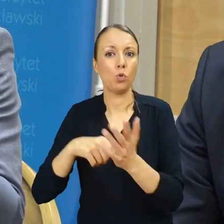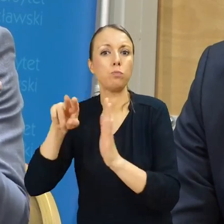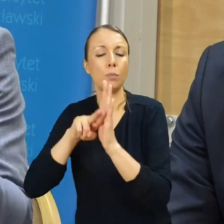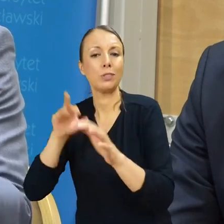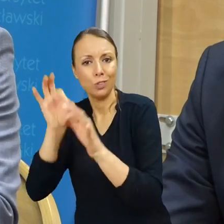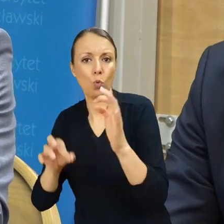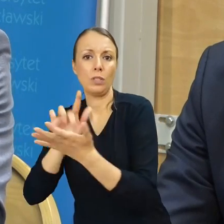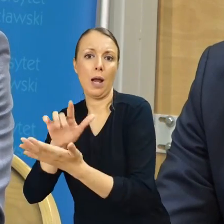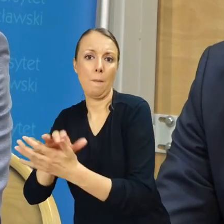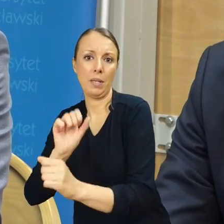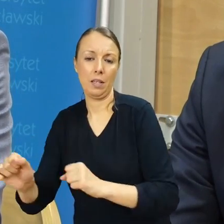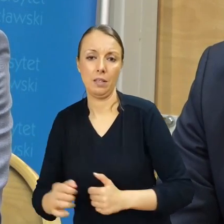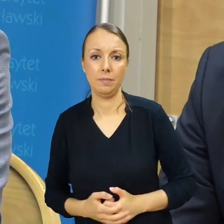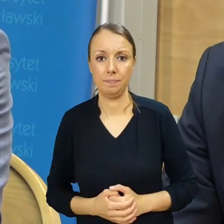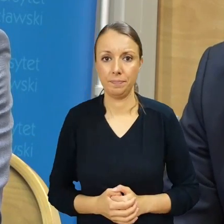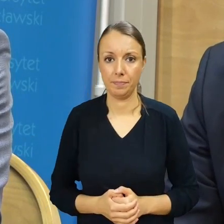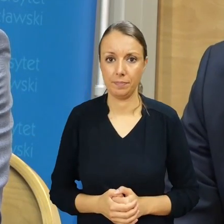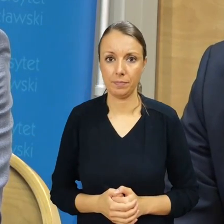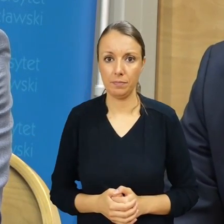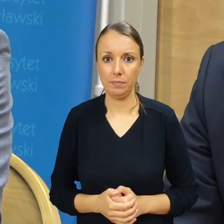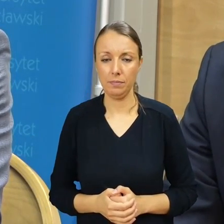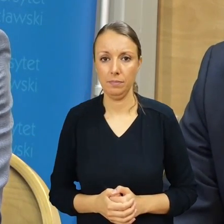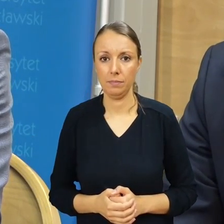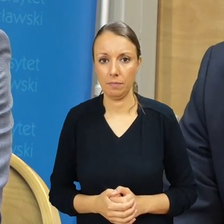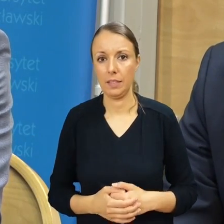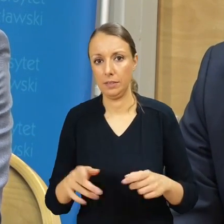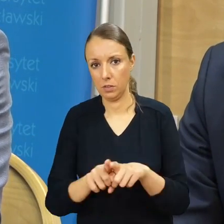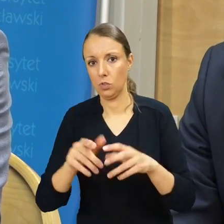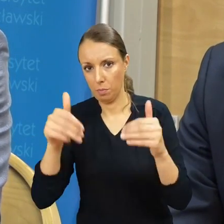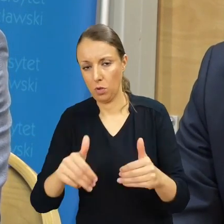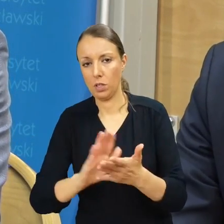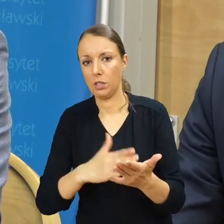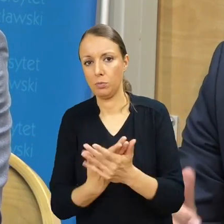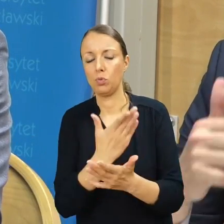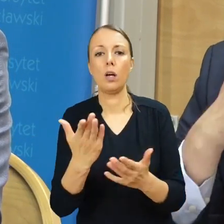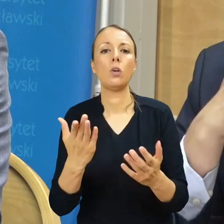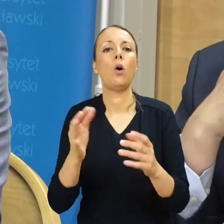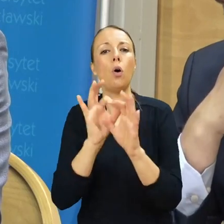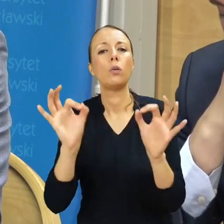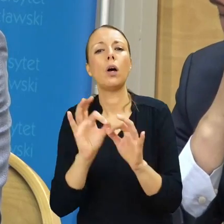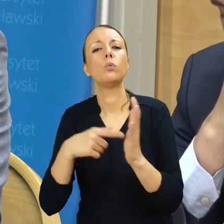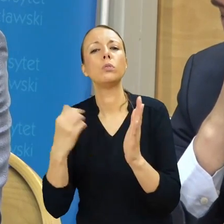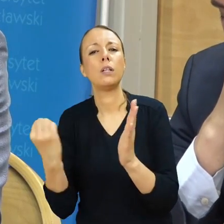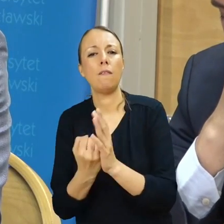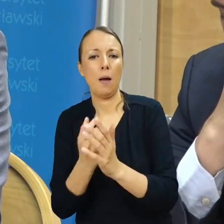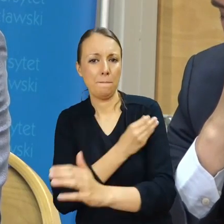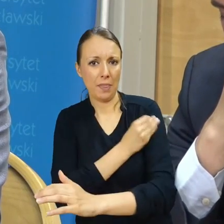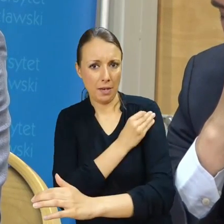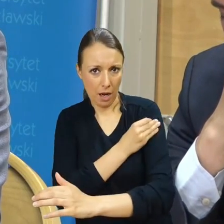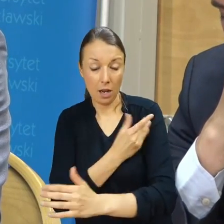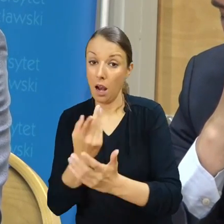wychodząc także poza regulację tej ustawy materialnej, gdzie no chociażby, proszę zobaczyć, Europejski Kodeks